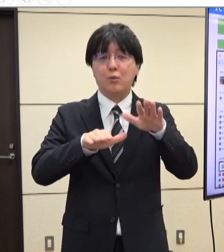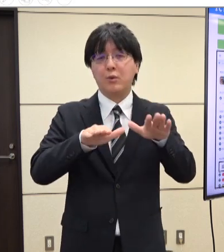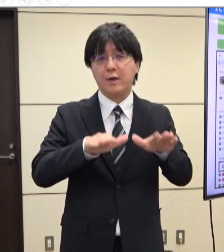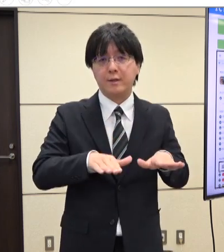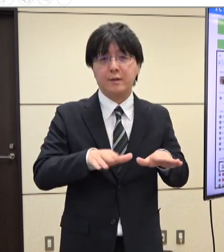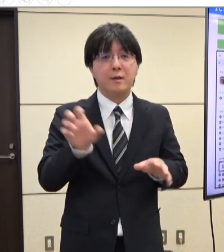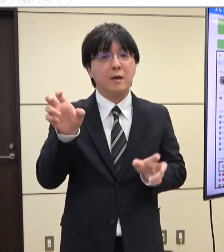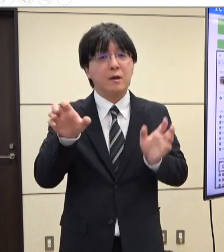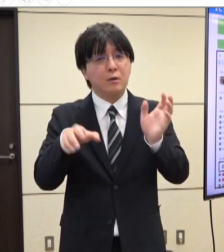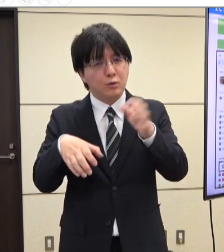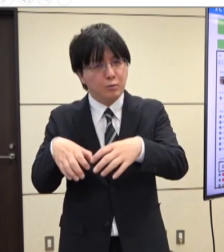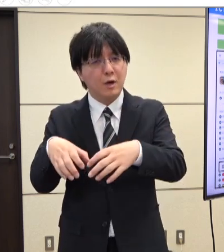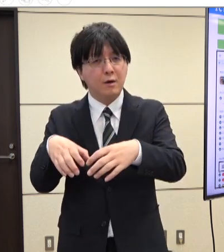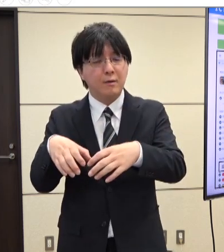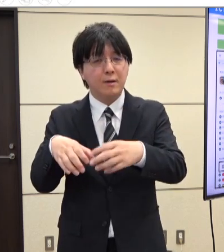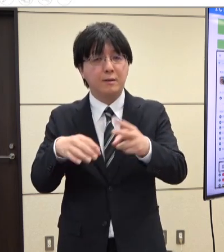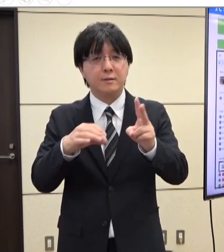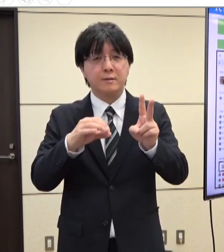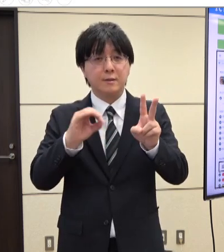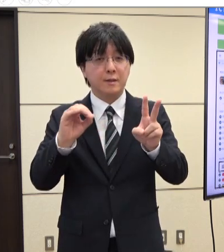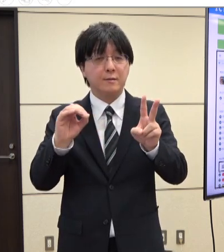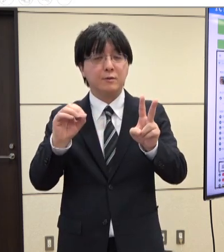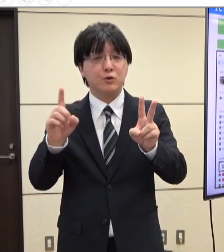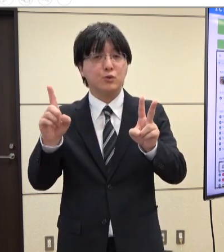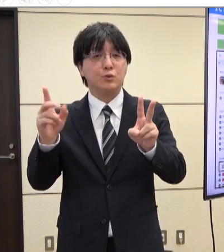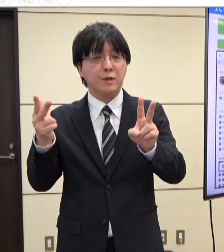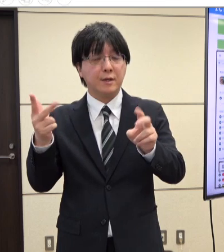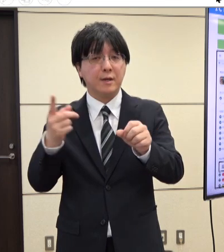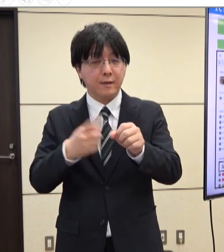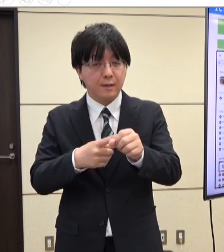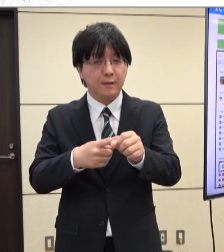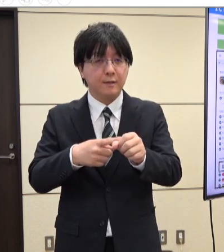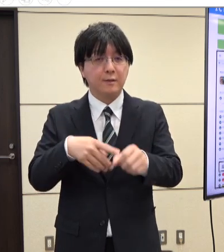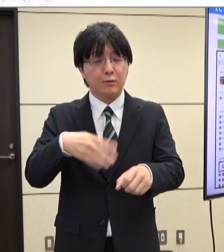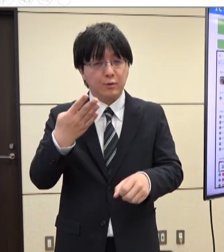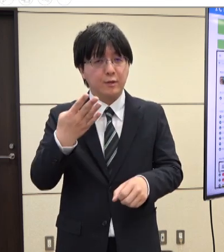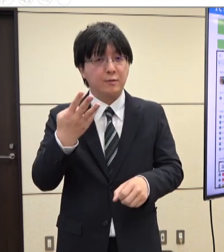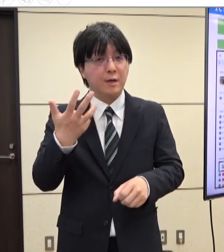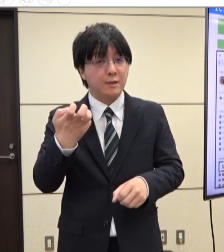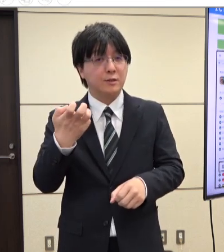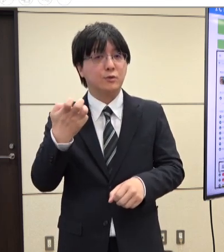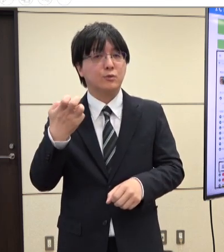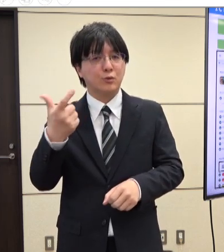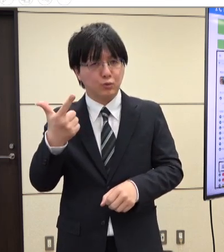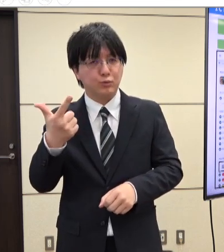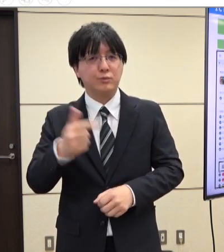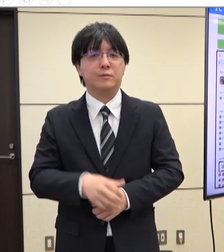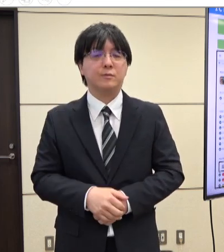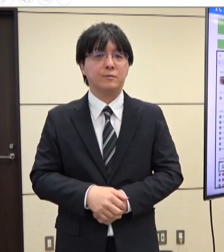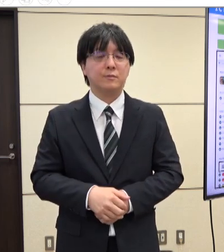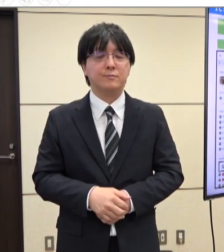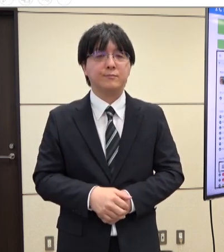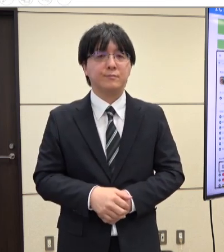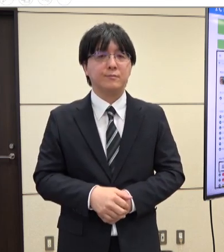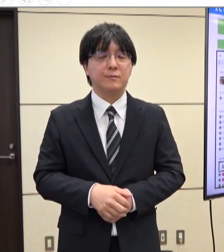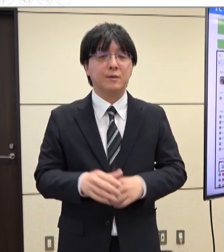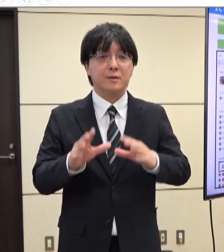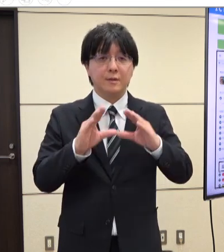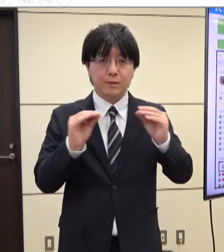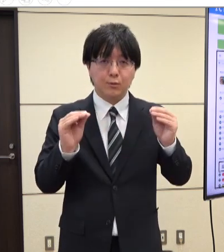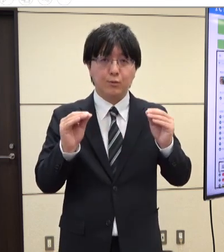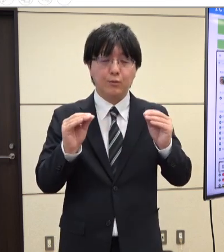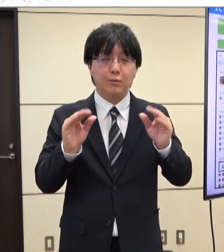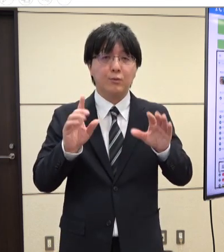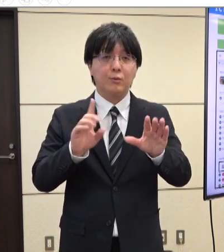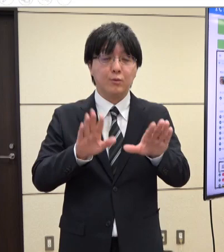熊は2017年4月以降からの486件、ニホンザルは昨年、今年の4